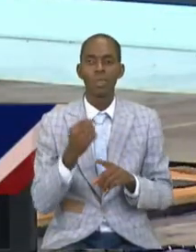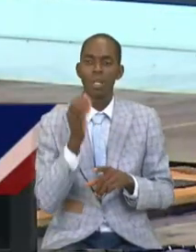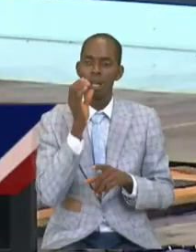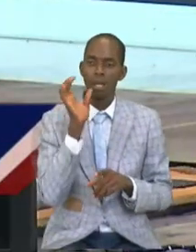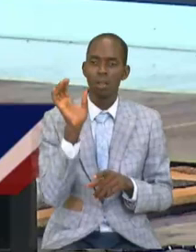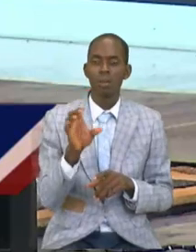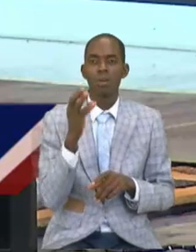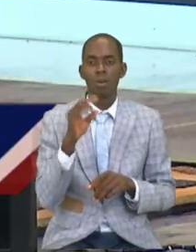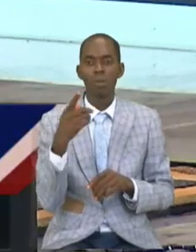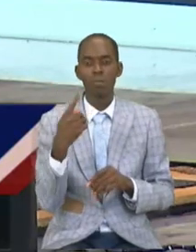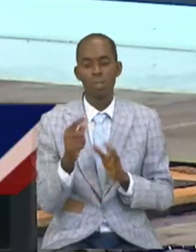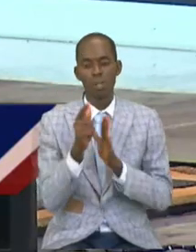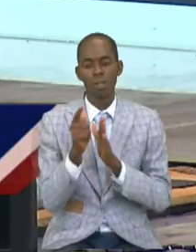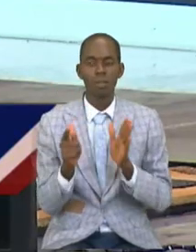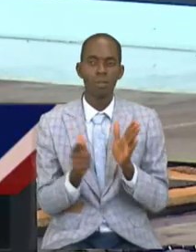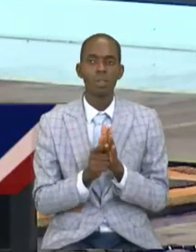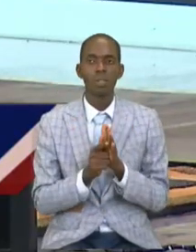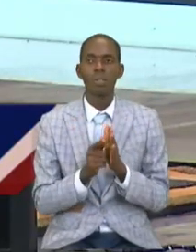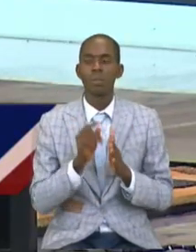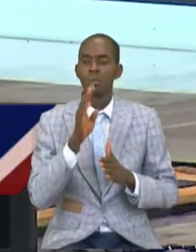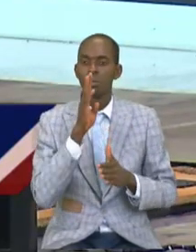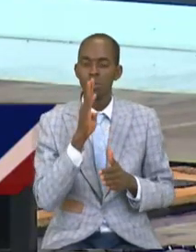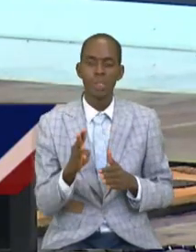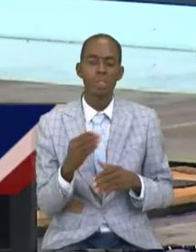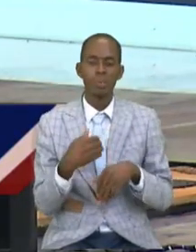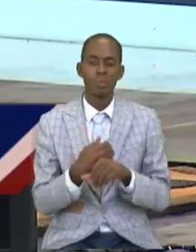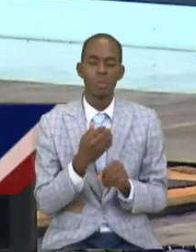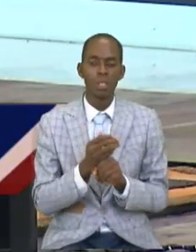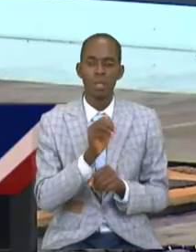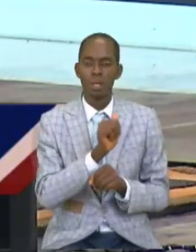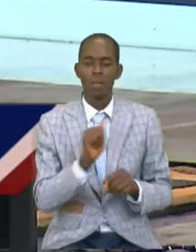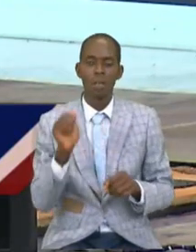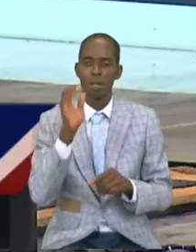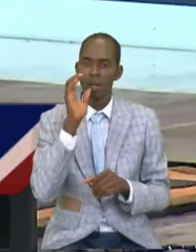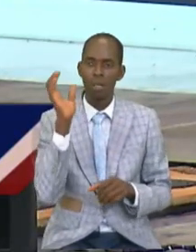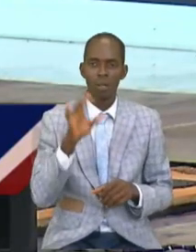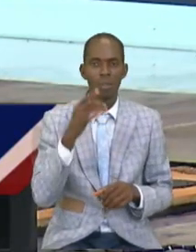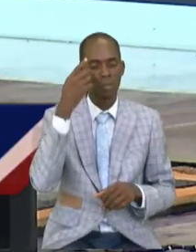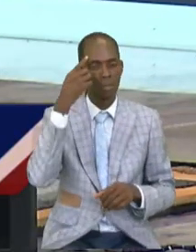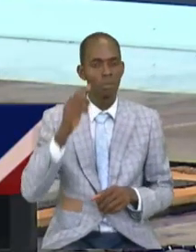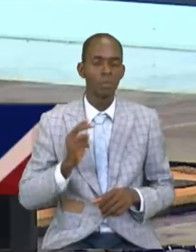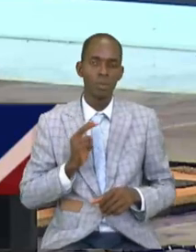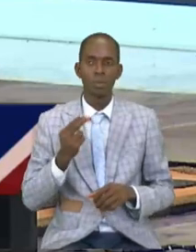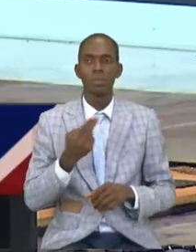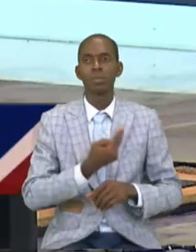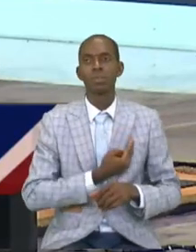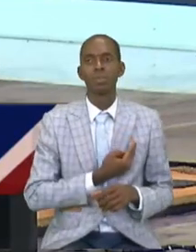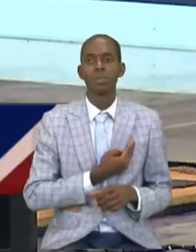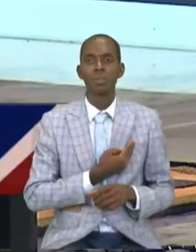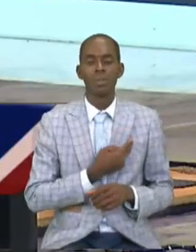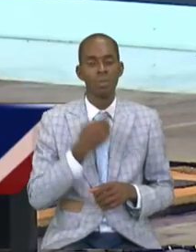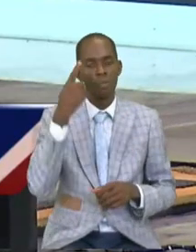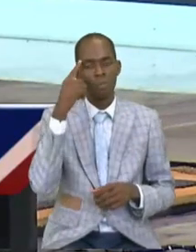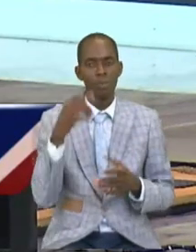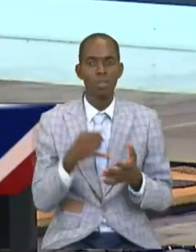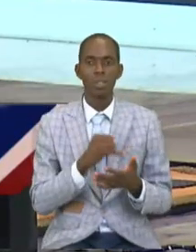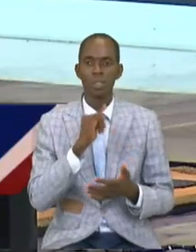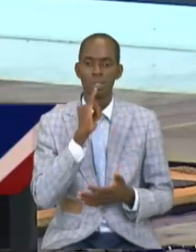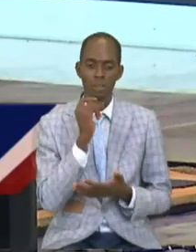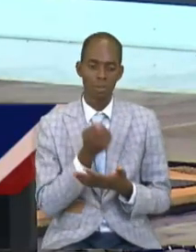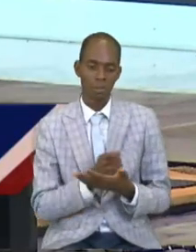la malédiction de la loi, étant devenu malédiction pour nous. Car